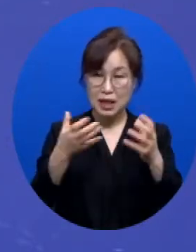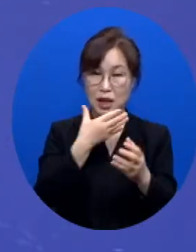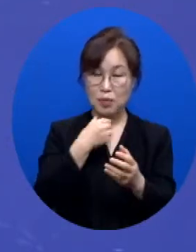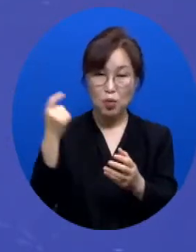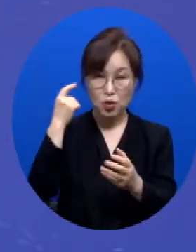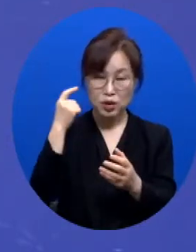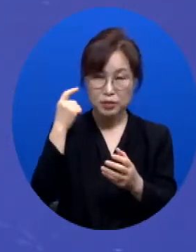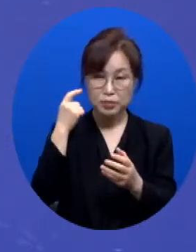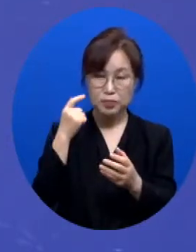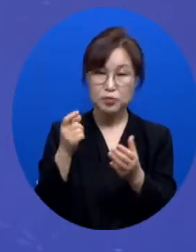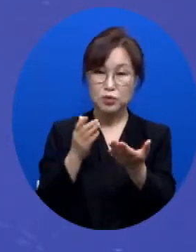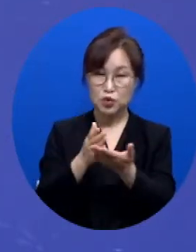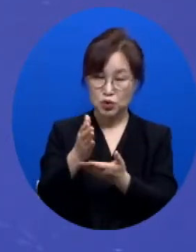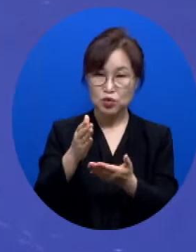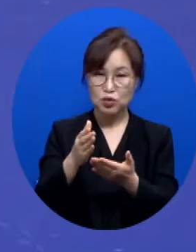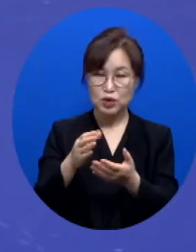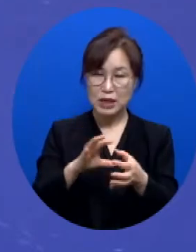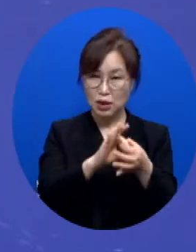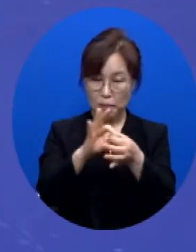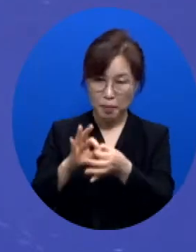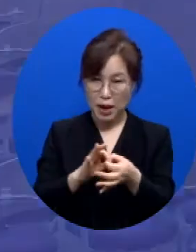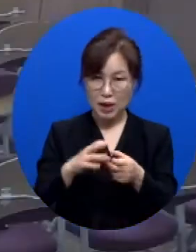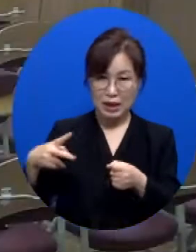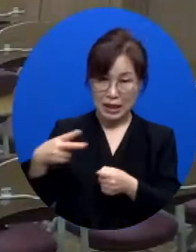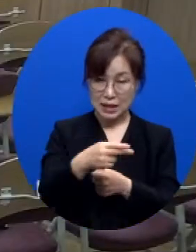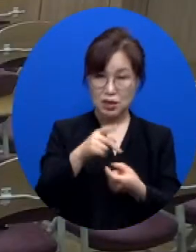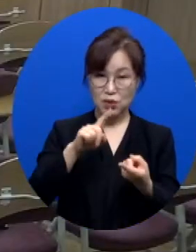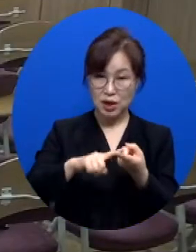세계복음주의연맹과의 교류 단절에 관한 입장을 밝혔습니다.